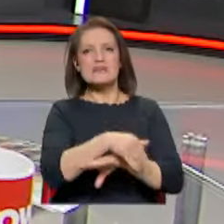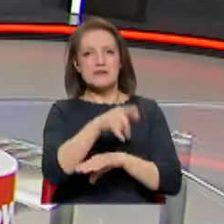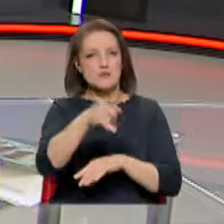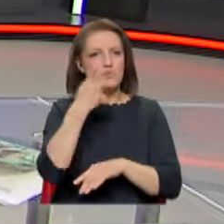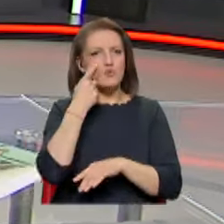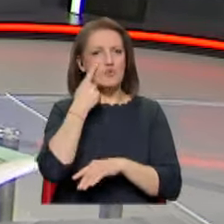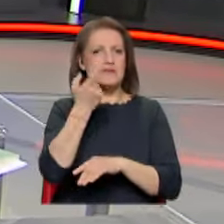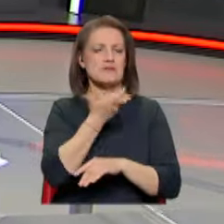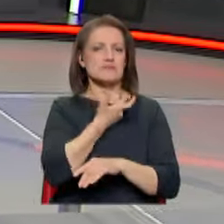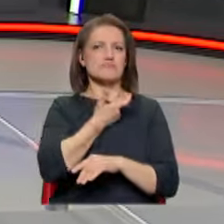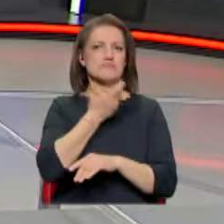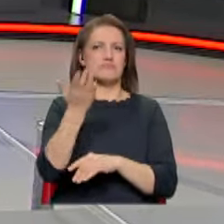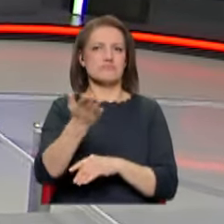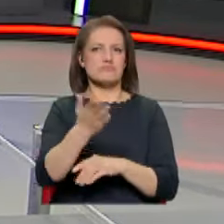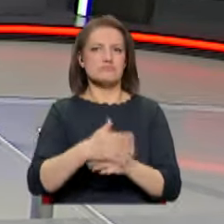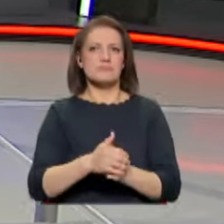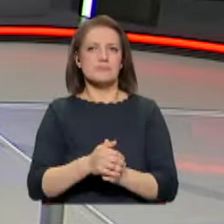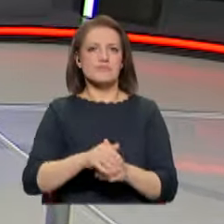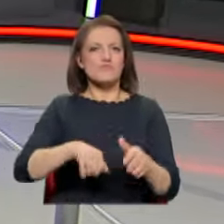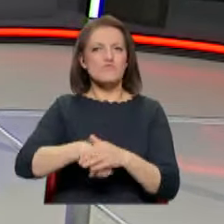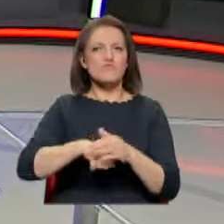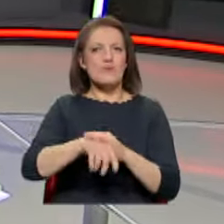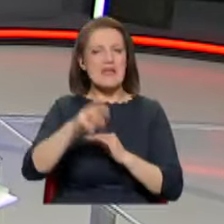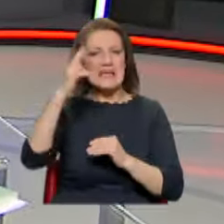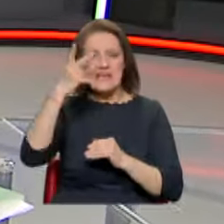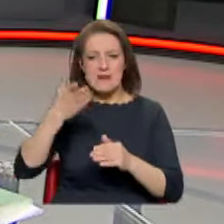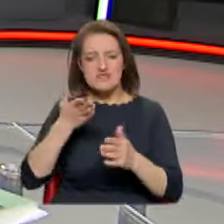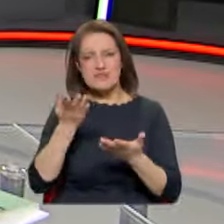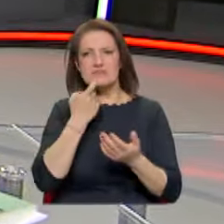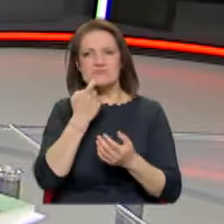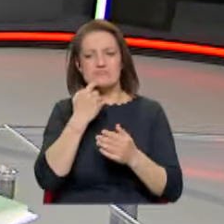hükümetin uygulamaları var. Yabancı sınırında futbolda. Evet.